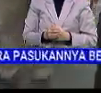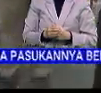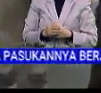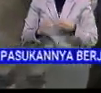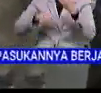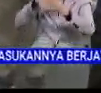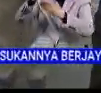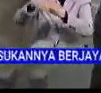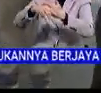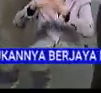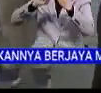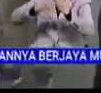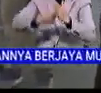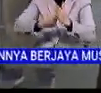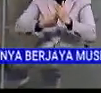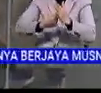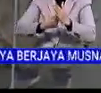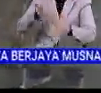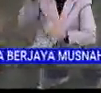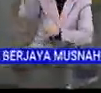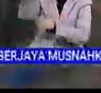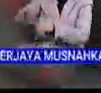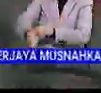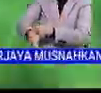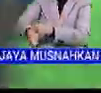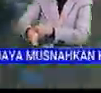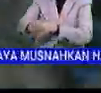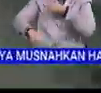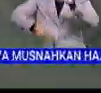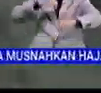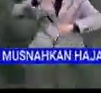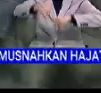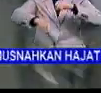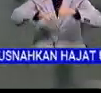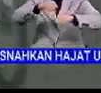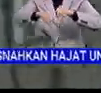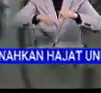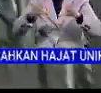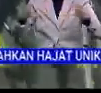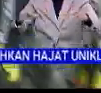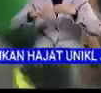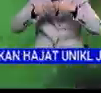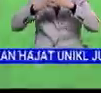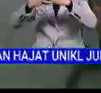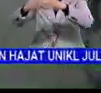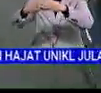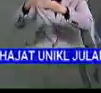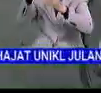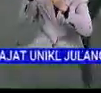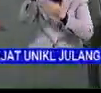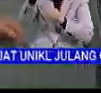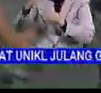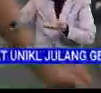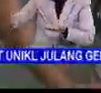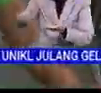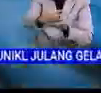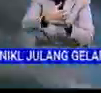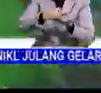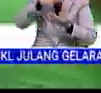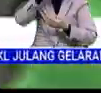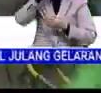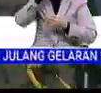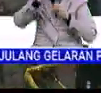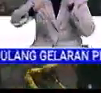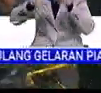Program dimulakan dengan pelepasan pasukan plogging berbasikal dan berkumpulan bagi mengumpulkan sampah sarap di